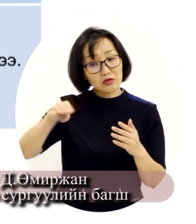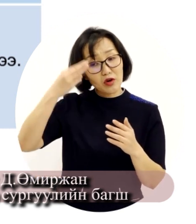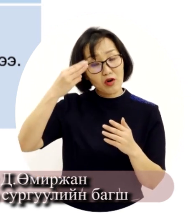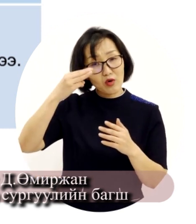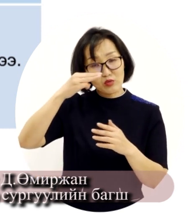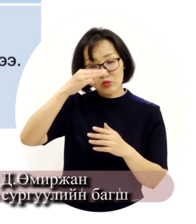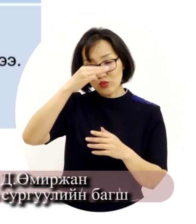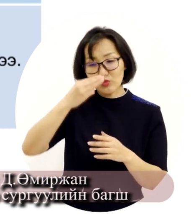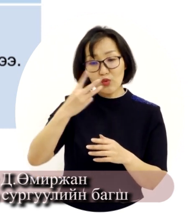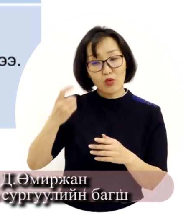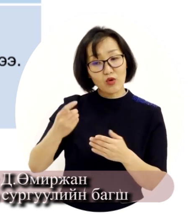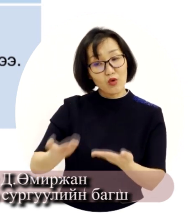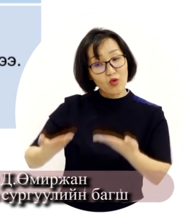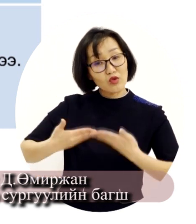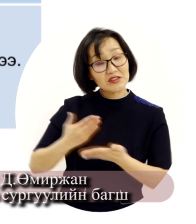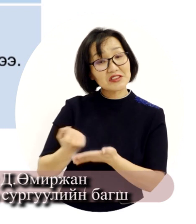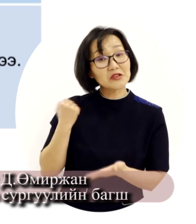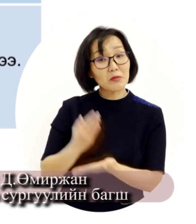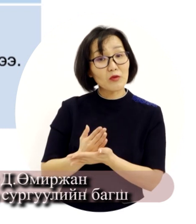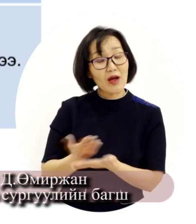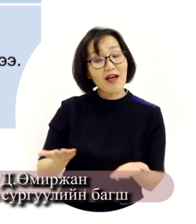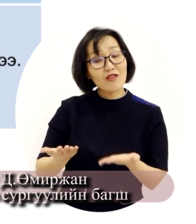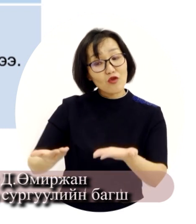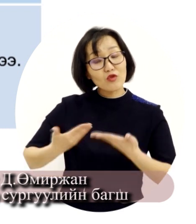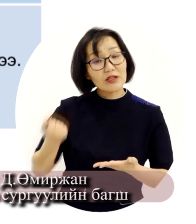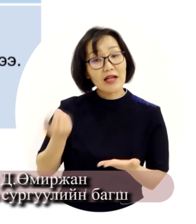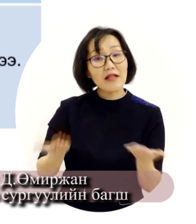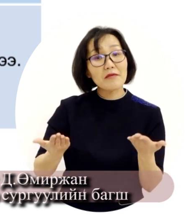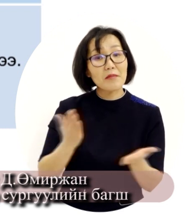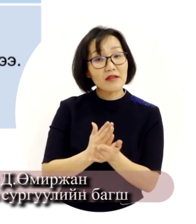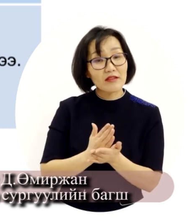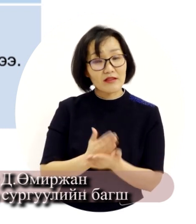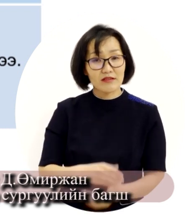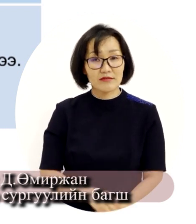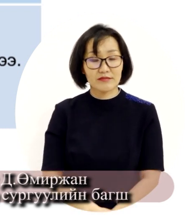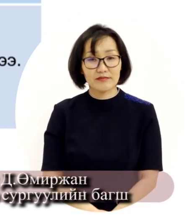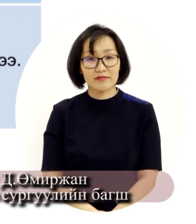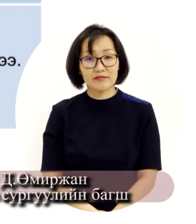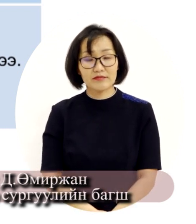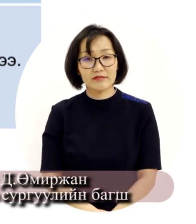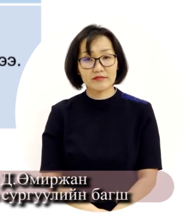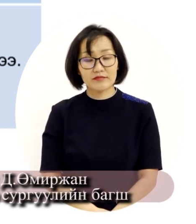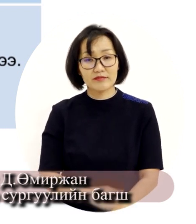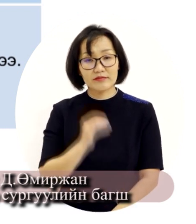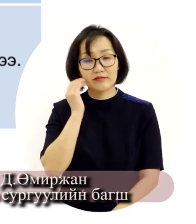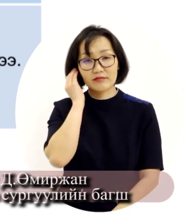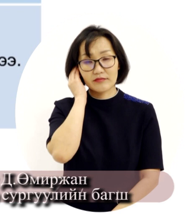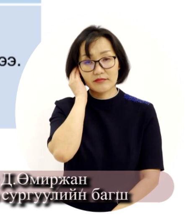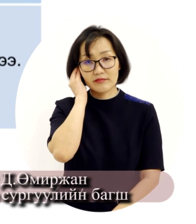деп айтқаны дұрыс па? Және біздің өлкемізде бұдан сан мыңдаған жылдар бұрын адамдар өмір сүрген деген дұрыс па?